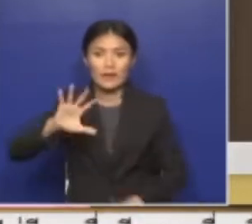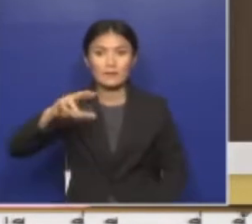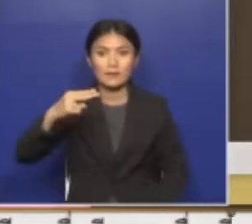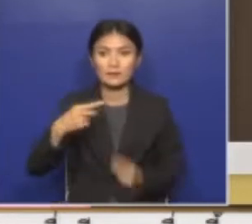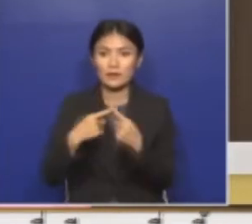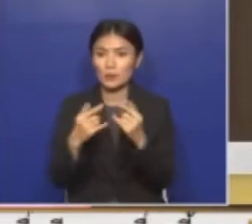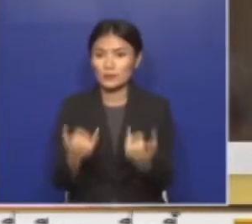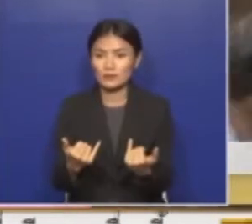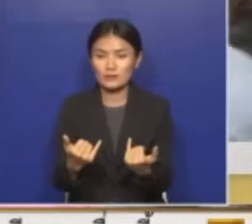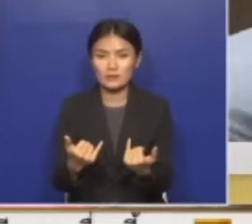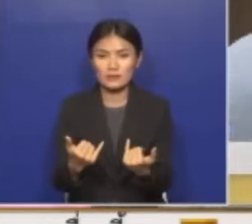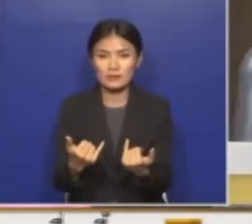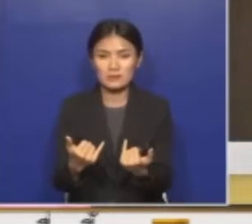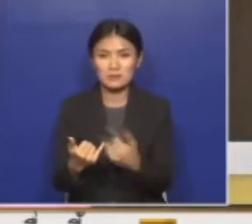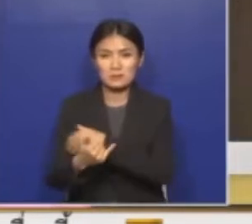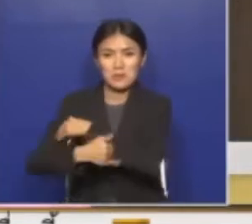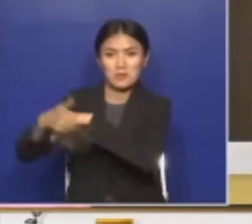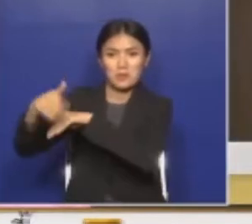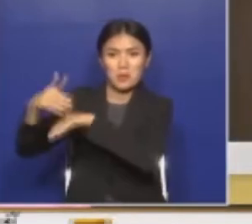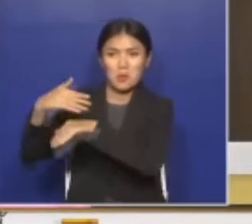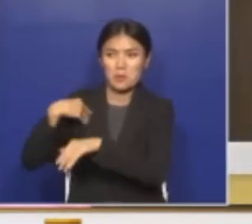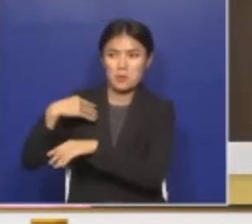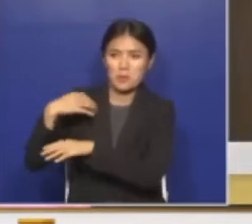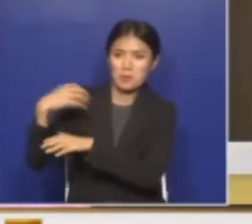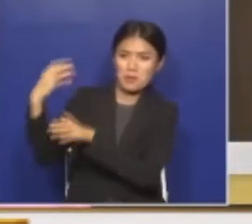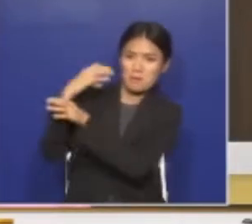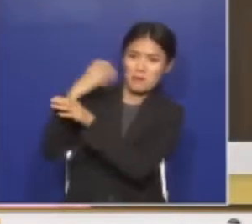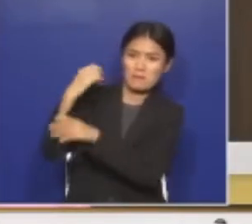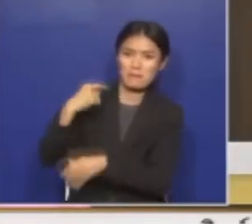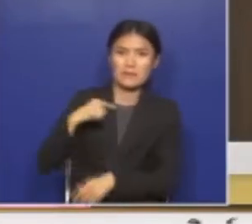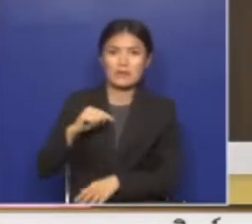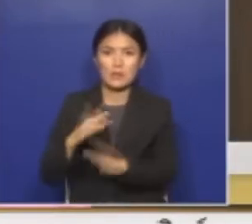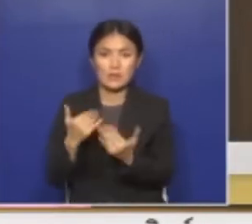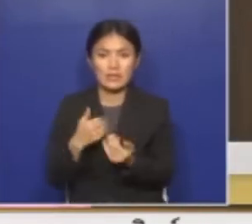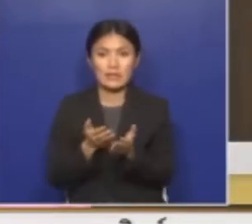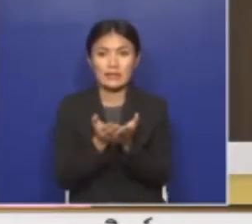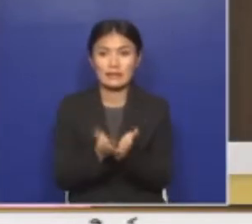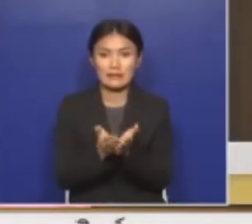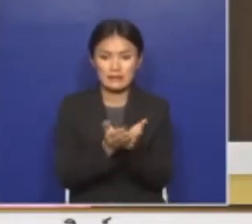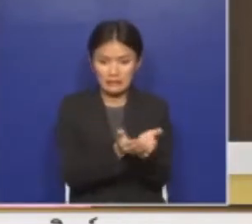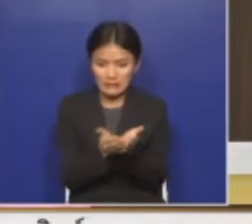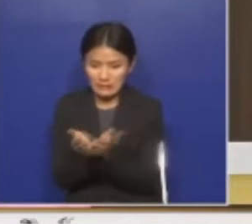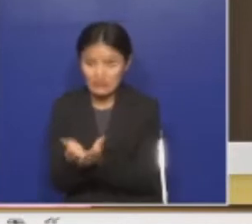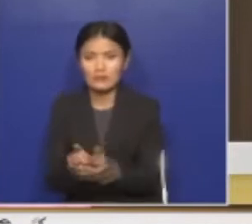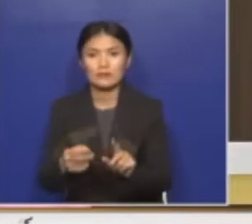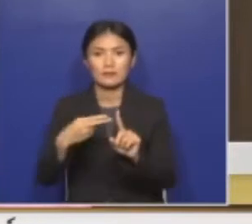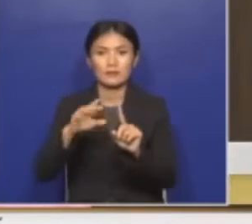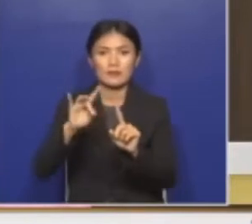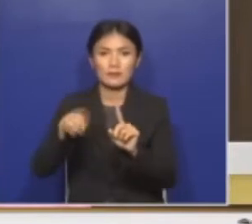นะครับอ่ะถูกต่างชาติได้กดดันนะครับทุกวิถีทางตอนนี้เหลือเรือประมงอยู่18,000